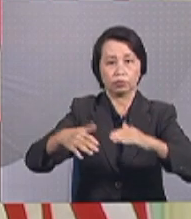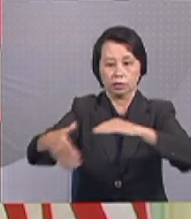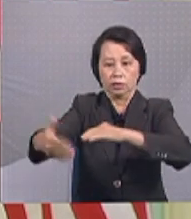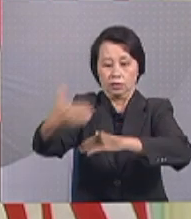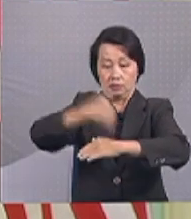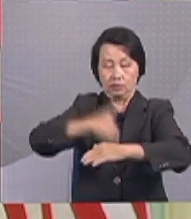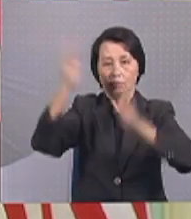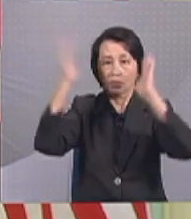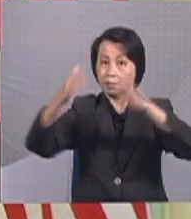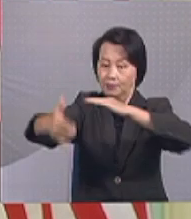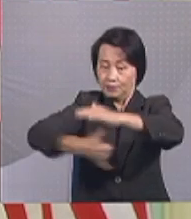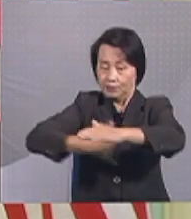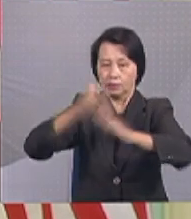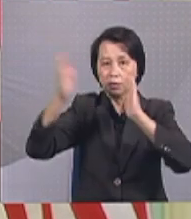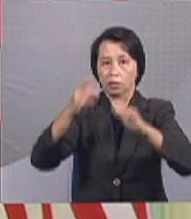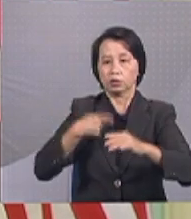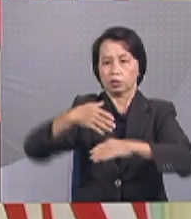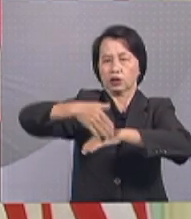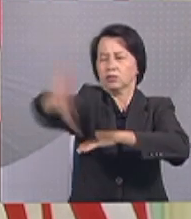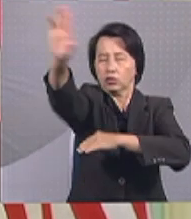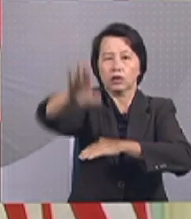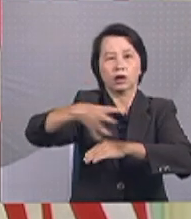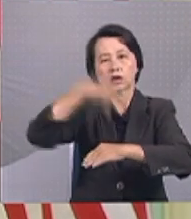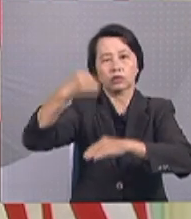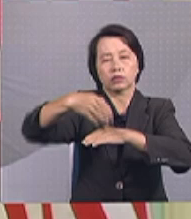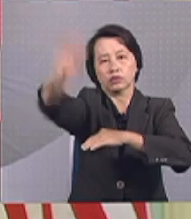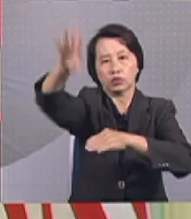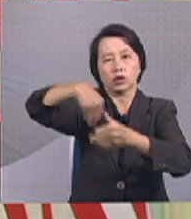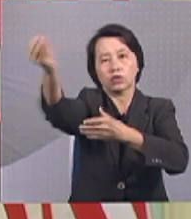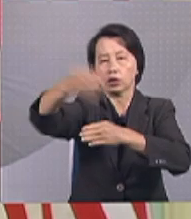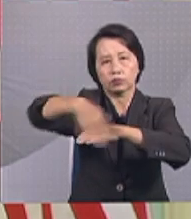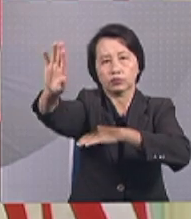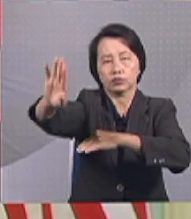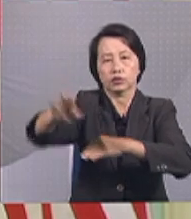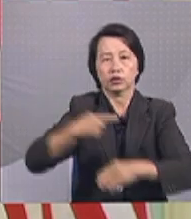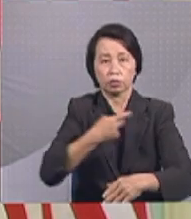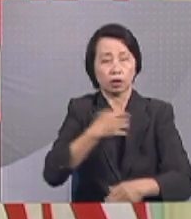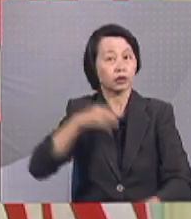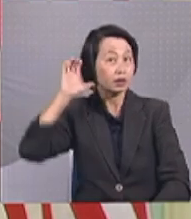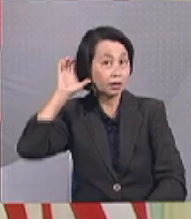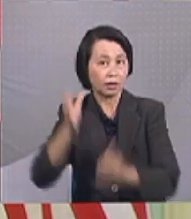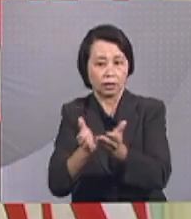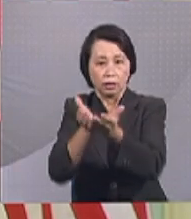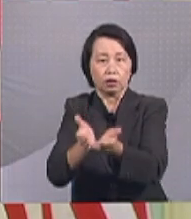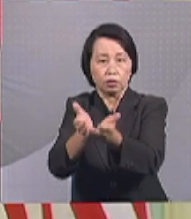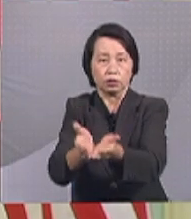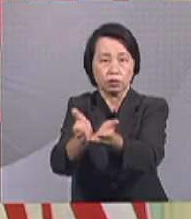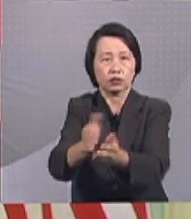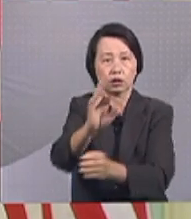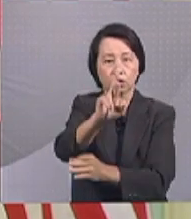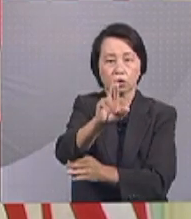kesempadan kita, kita akan usir mereka keluar. Kita dah dengar beberapa bot milik Rohingya